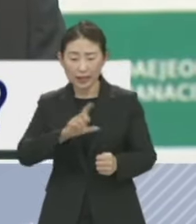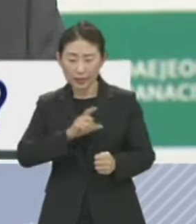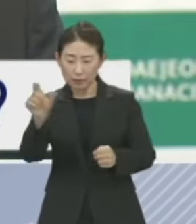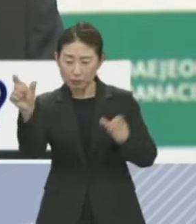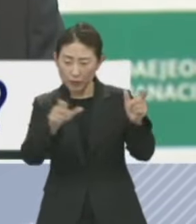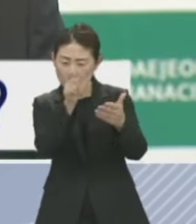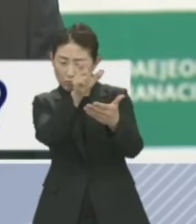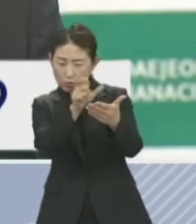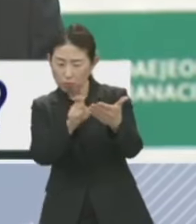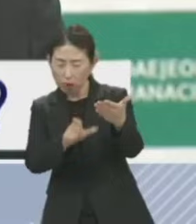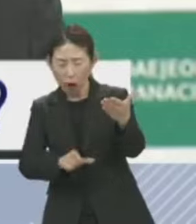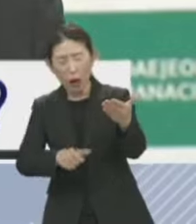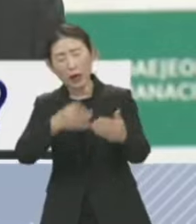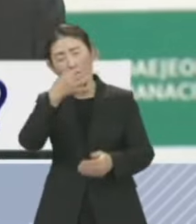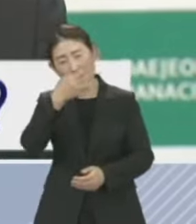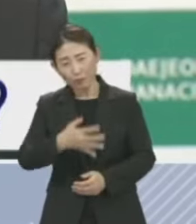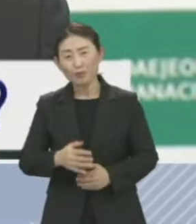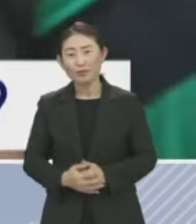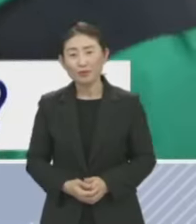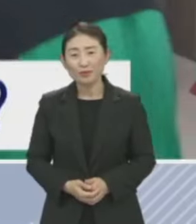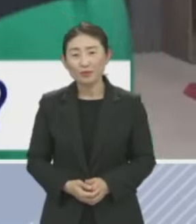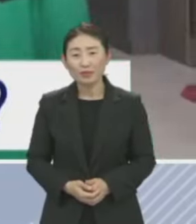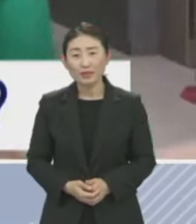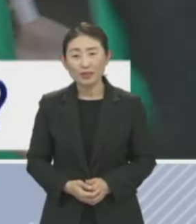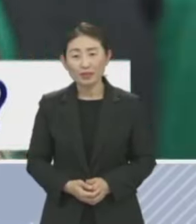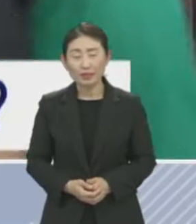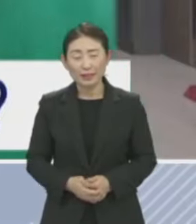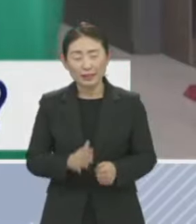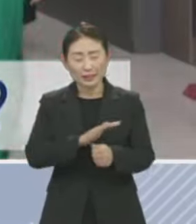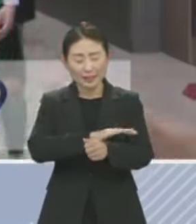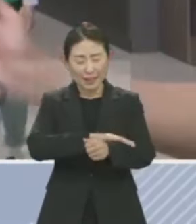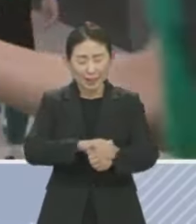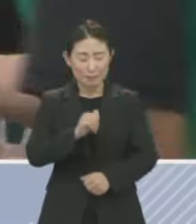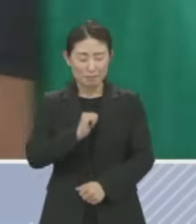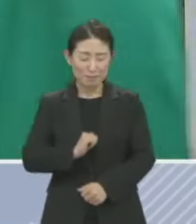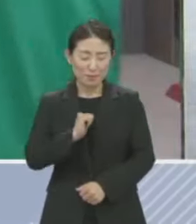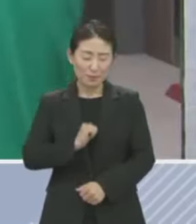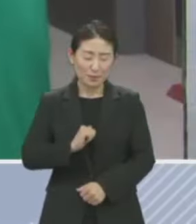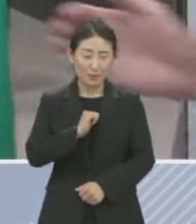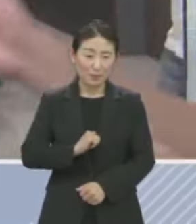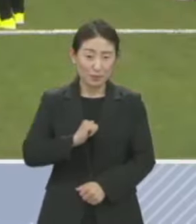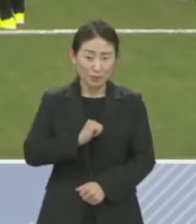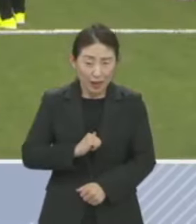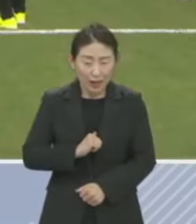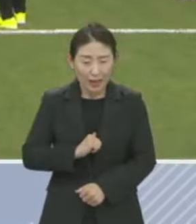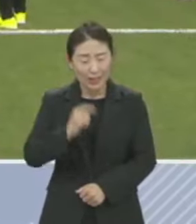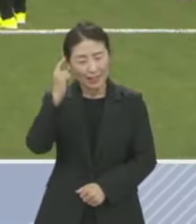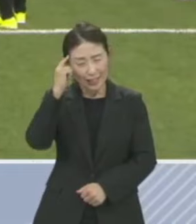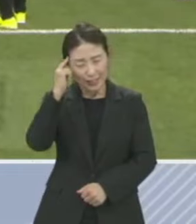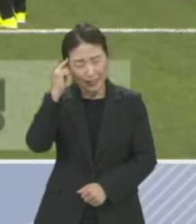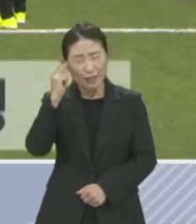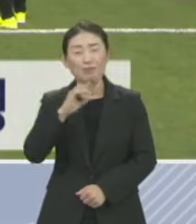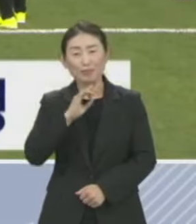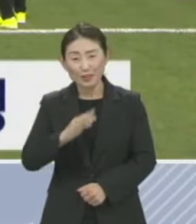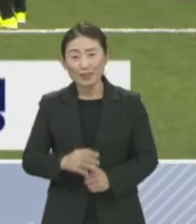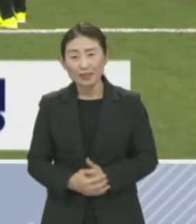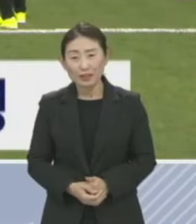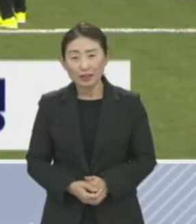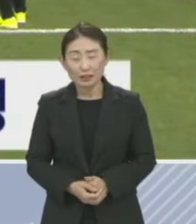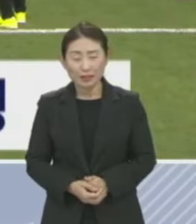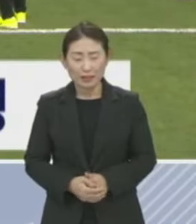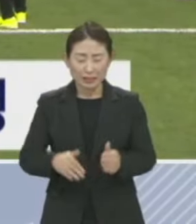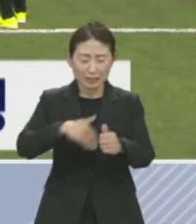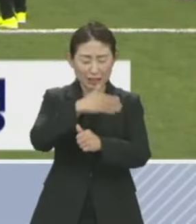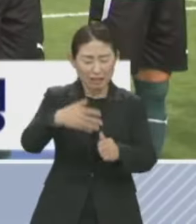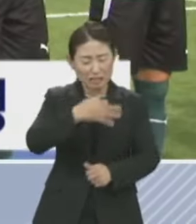어려웠었는데 고 시기를 우리가 잘 견뎌 견뎌내야 된다는 생각이 좀 많았습니다 그 시기를 어려운